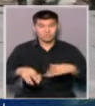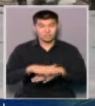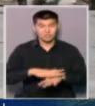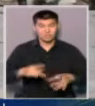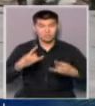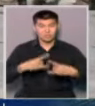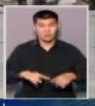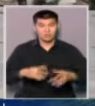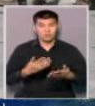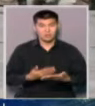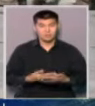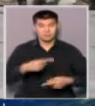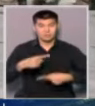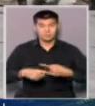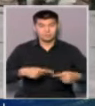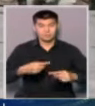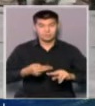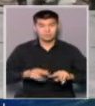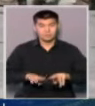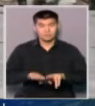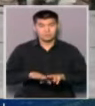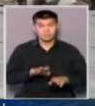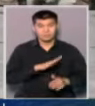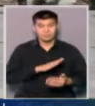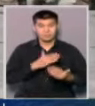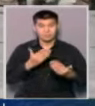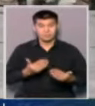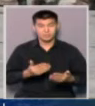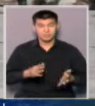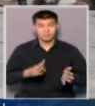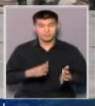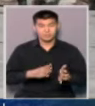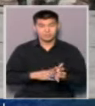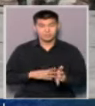болғасын біздің талқылар нысанына барғанбыз